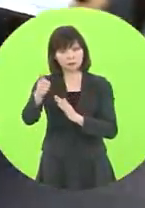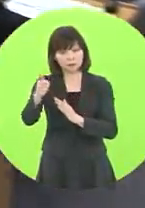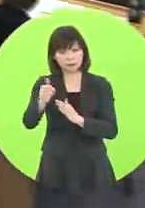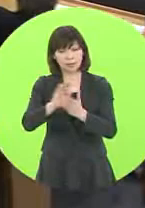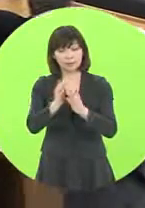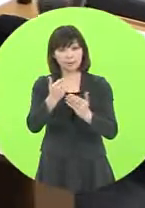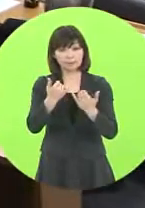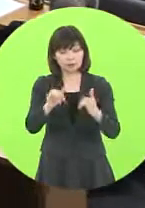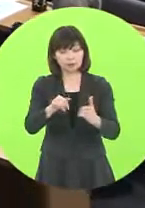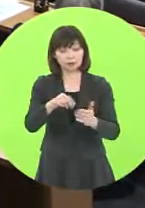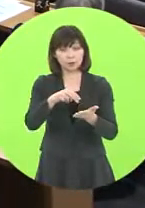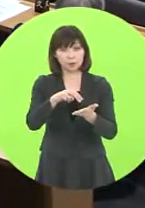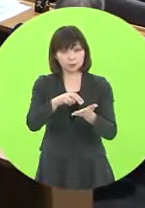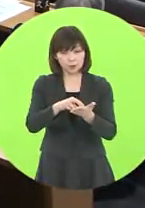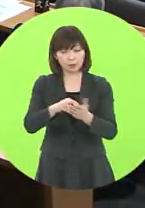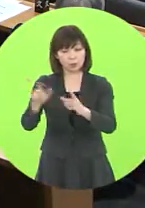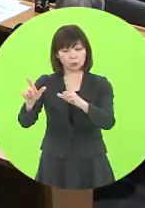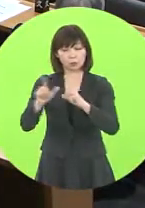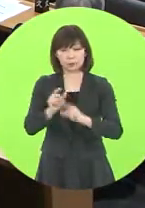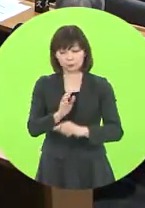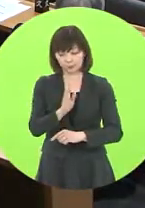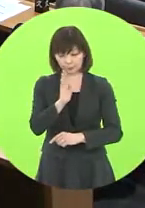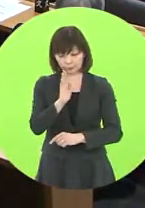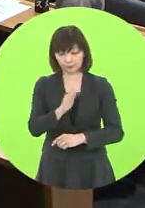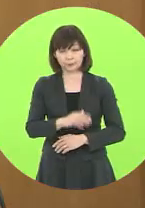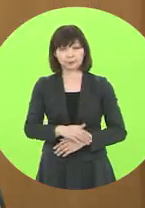点に立った答弁をお願いいたします。